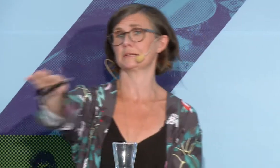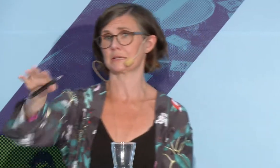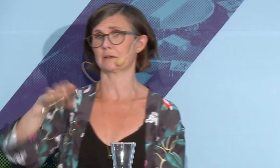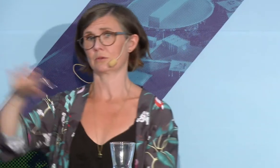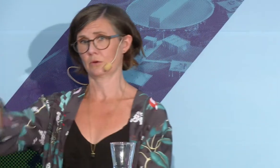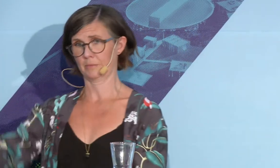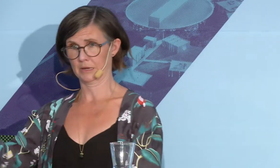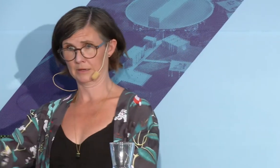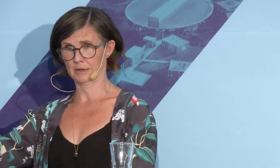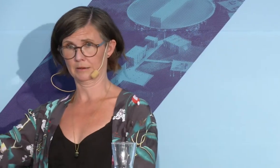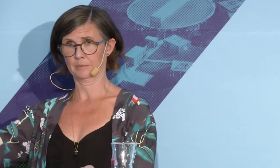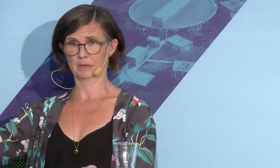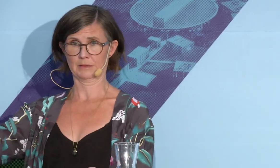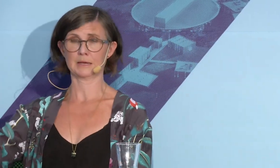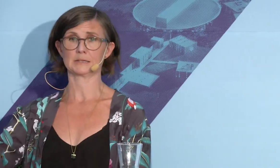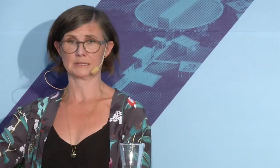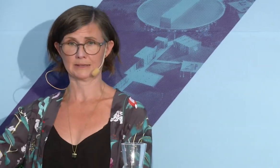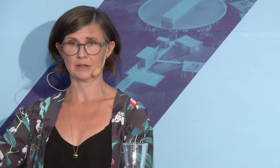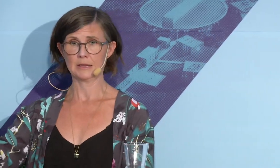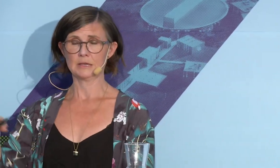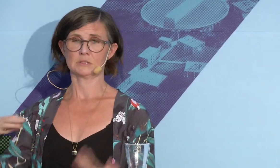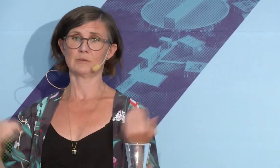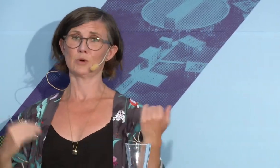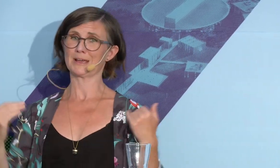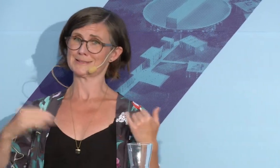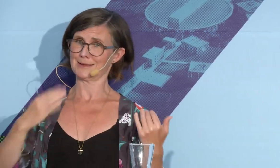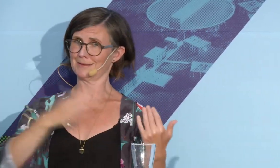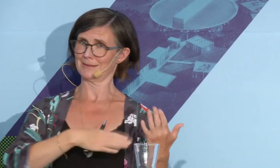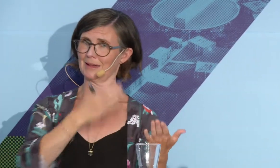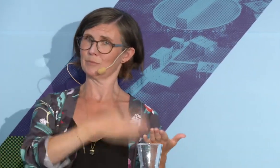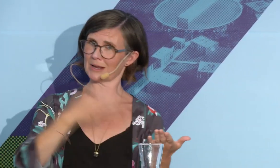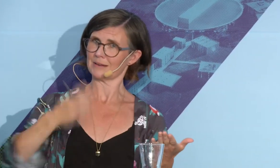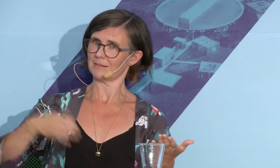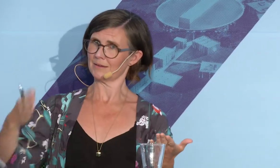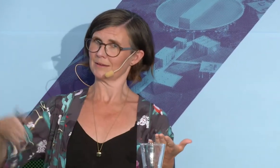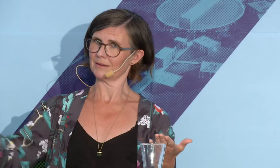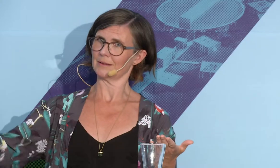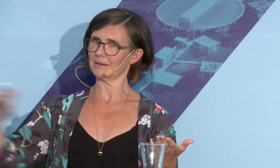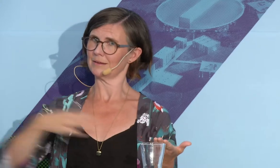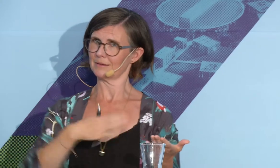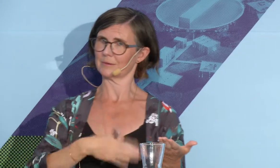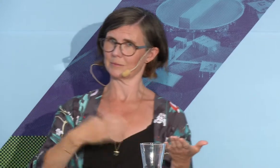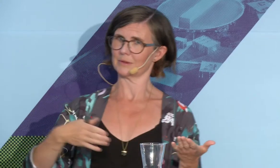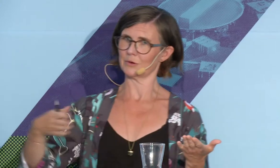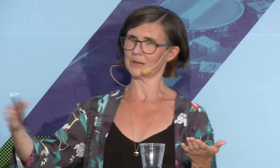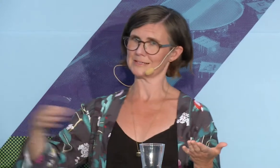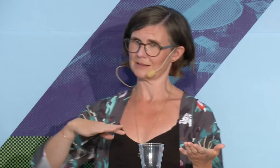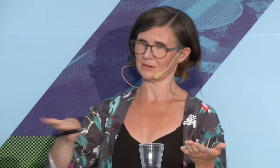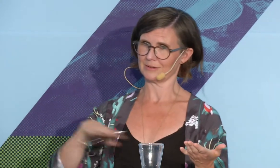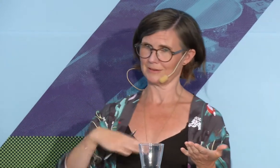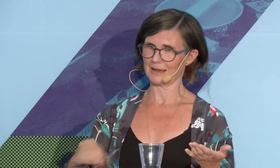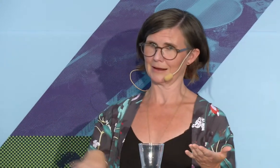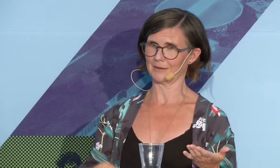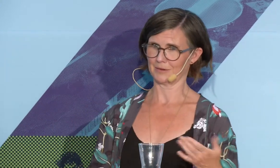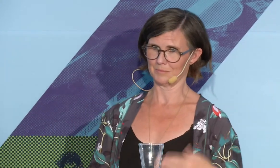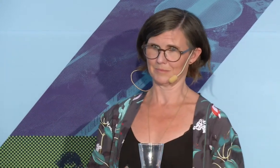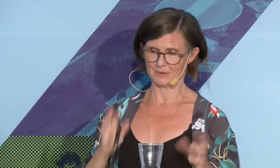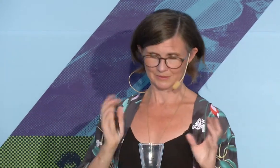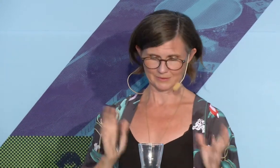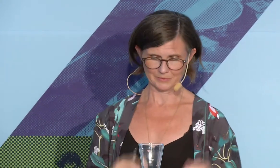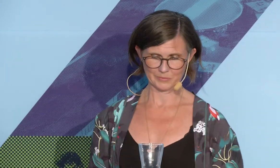med en ideell sektor och med ett näringsliv. Så här är många sätt, här är många liksom, olika sätt att